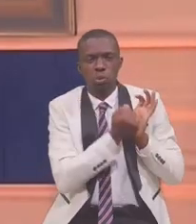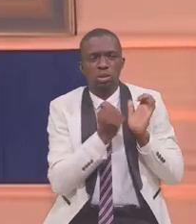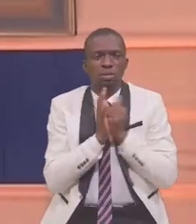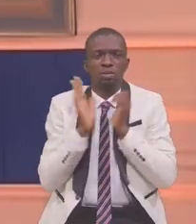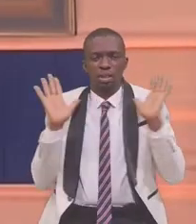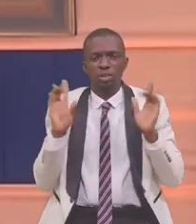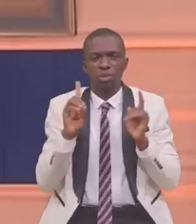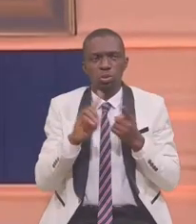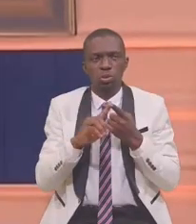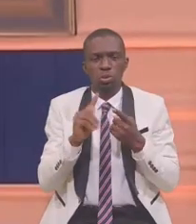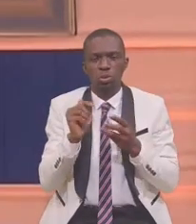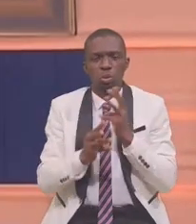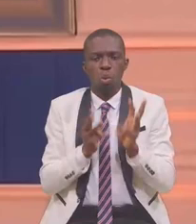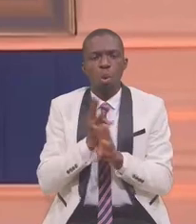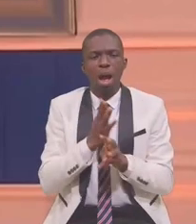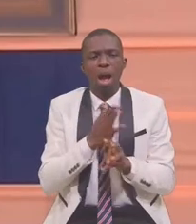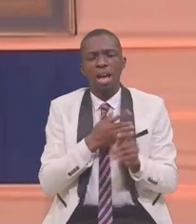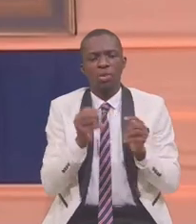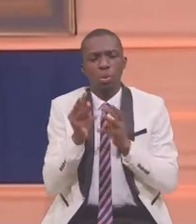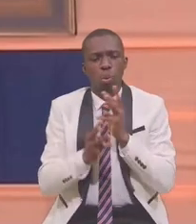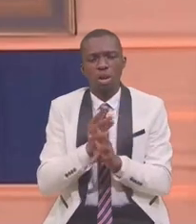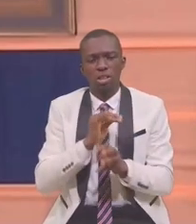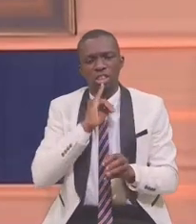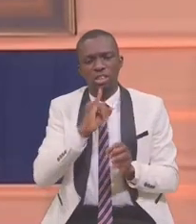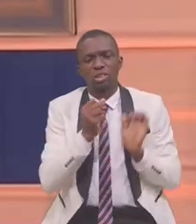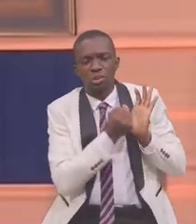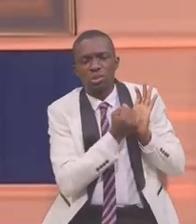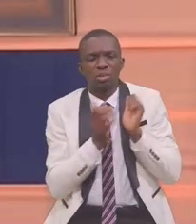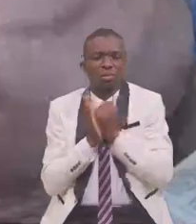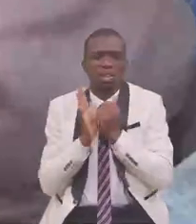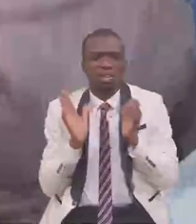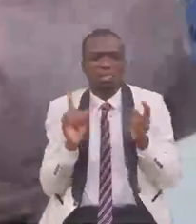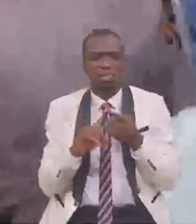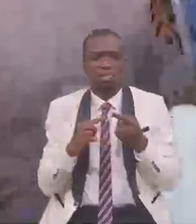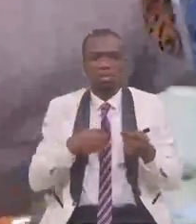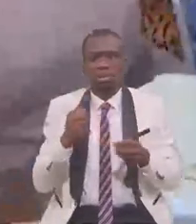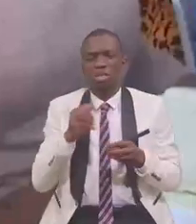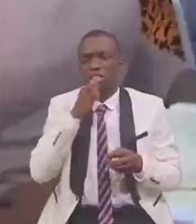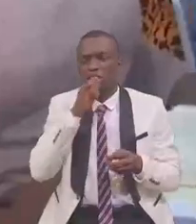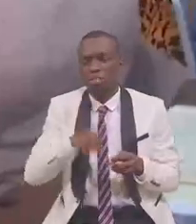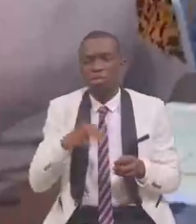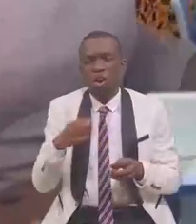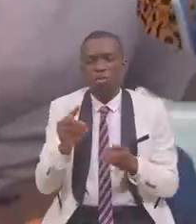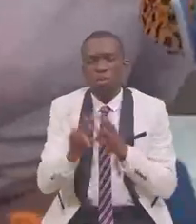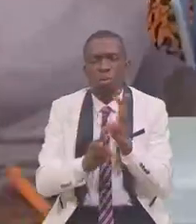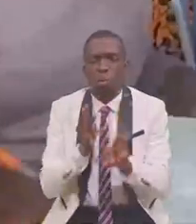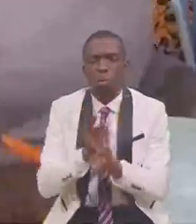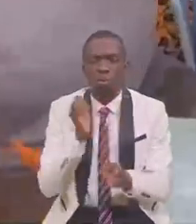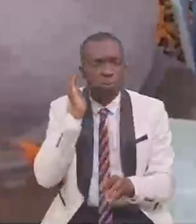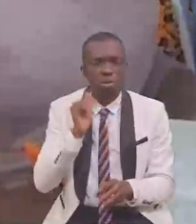le monde. Le monde aussi m'est crucifié. Le mal dans le monde ne vous touchera pas.